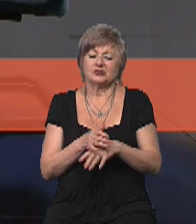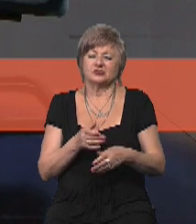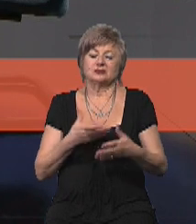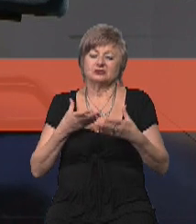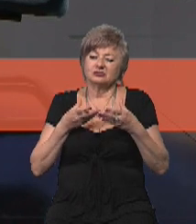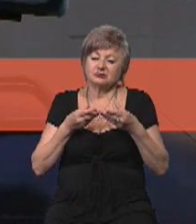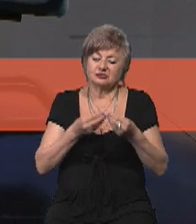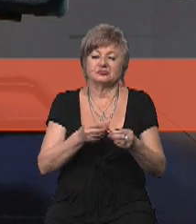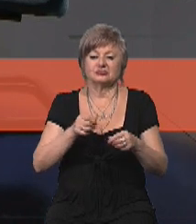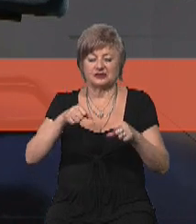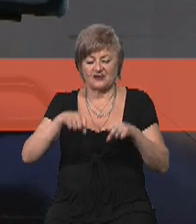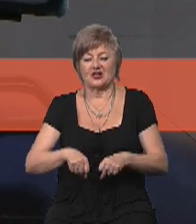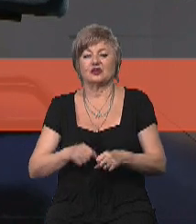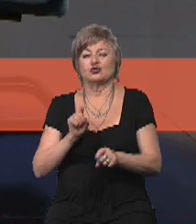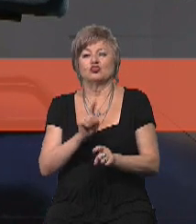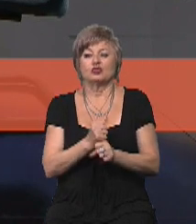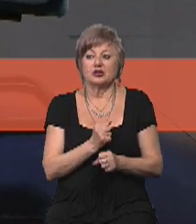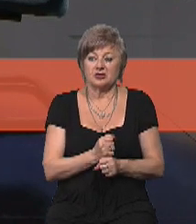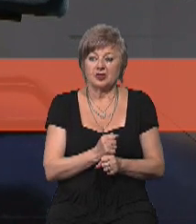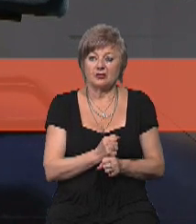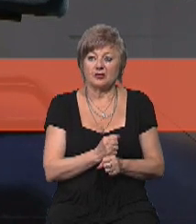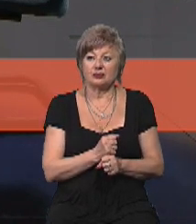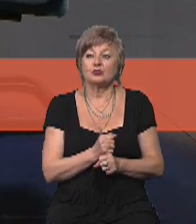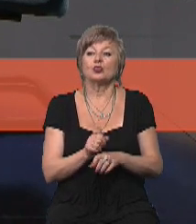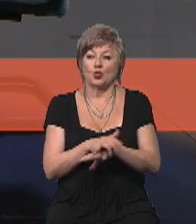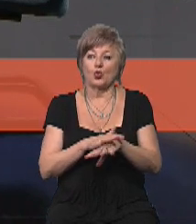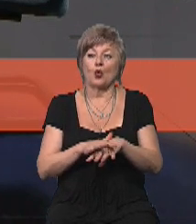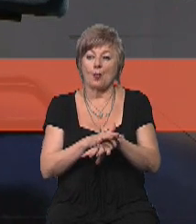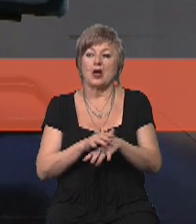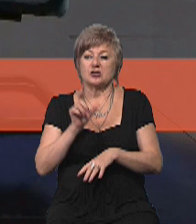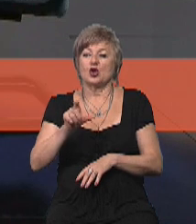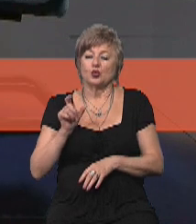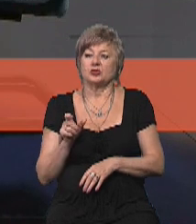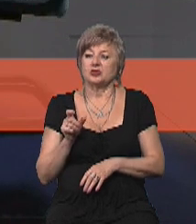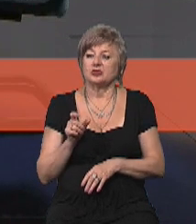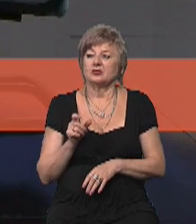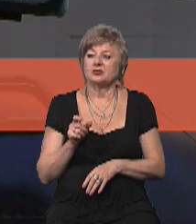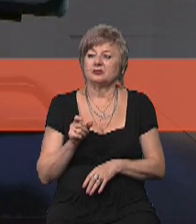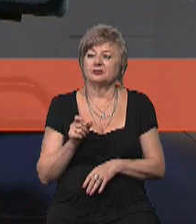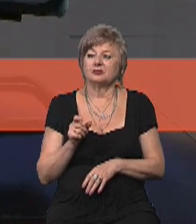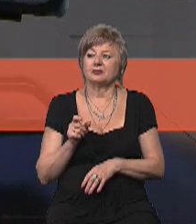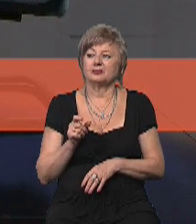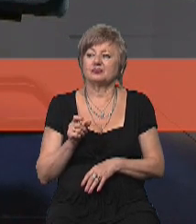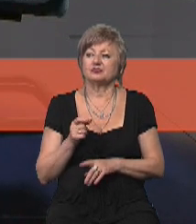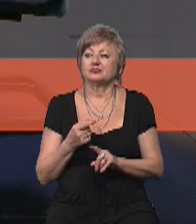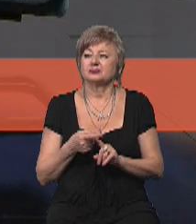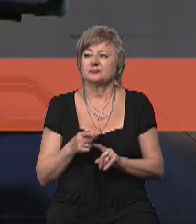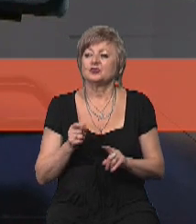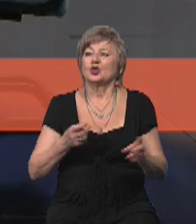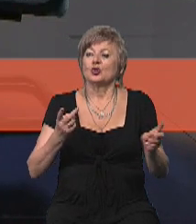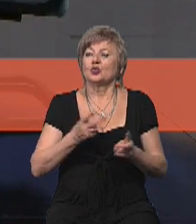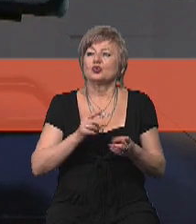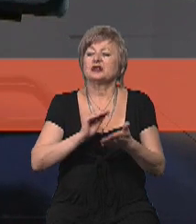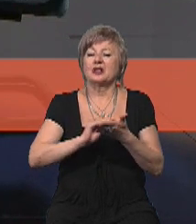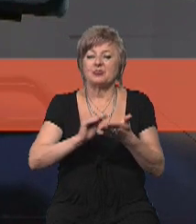владу, десь заставляли щось робити, але переважно цим керували громадські активісти. Тиск на владу – це писати в Фейсбуці. Звісно,